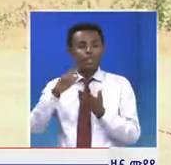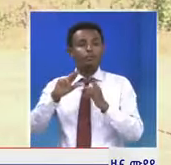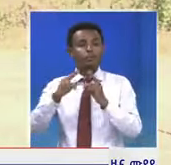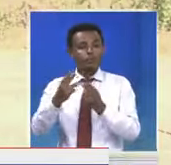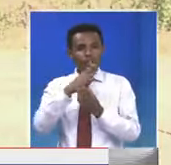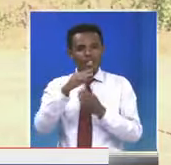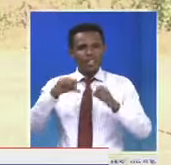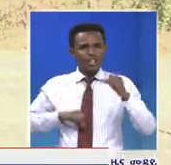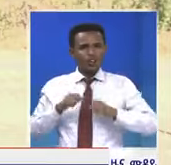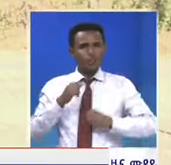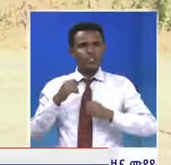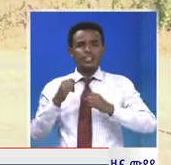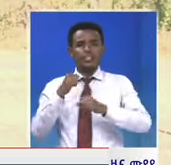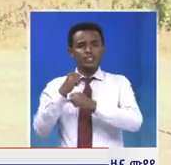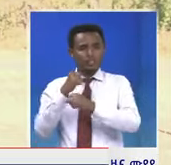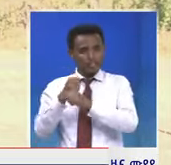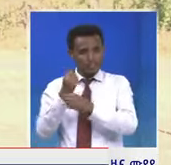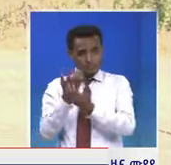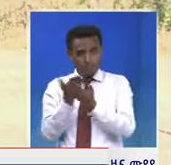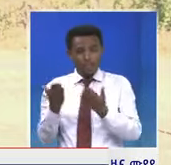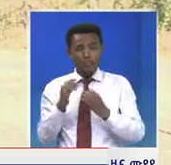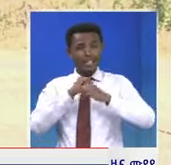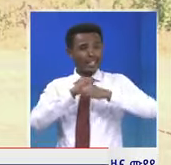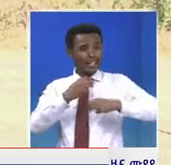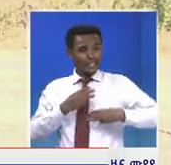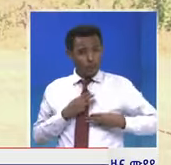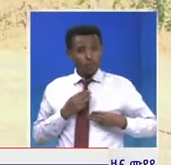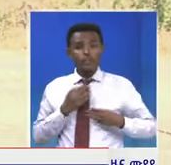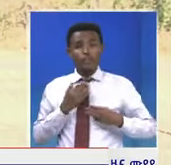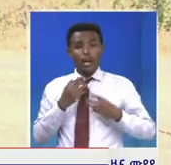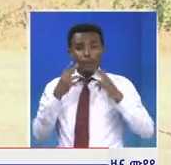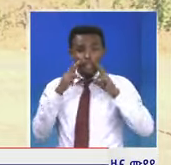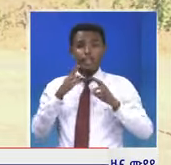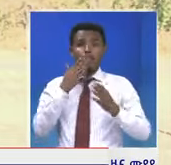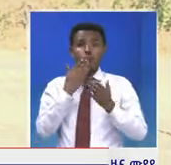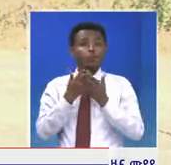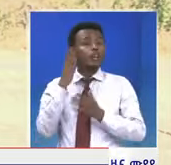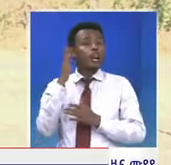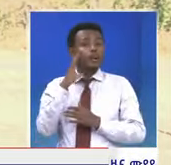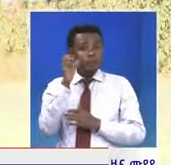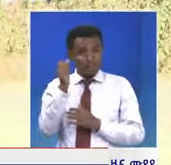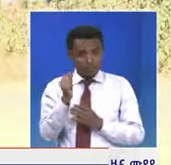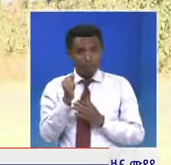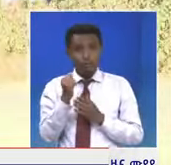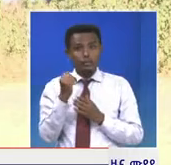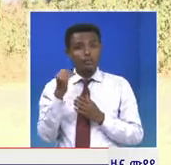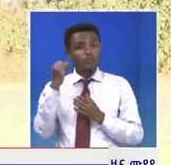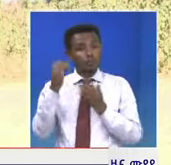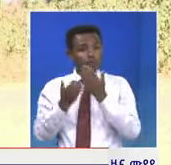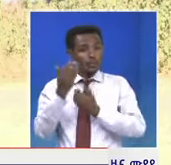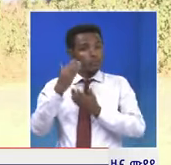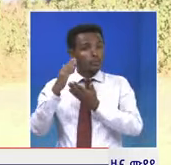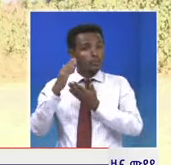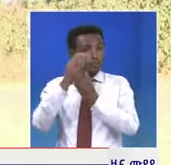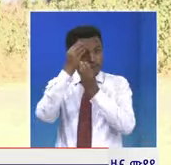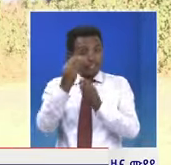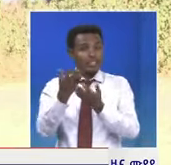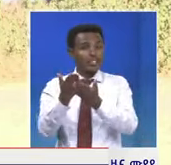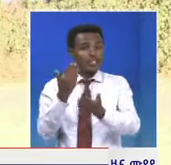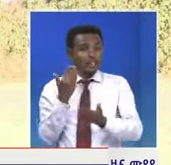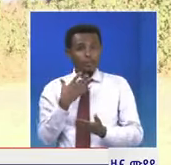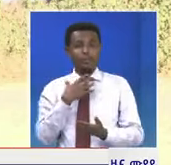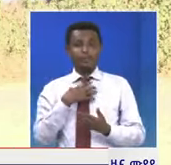ወጣቱ ለመከላከያ የነበረው አመለካከት ጥሩ እንዳልነበረ የውይይቱ ተሳታፊዎች ተናግረዋል። ወጣቶቹ ከዚህ ቀደም የቤተሰብ